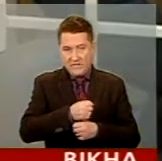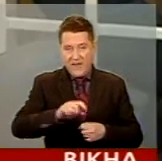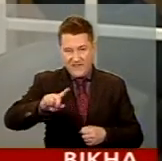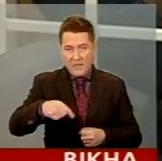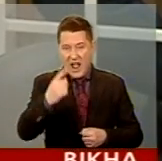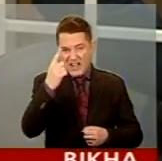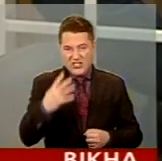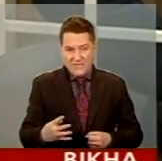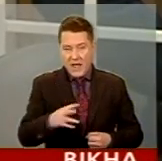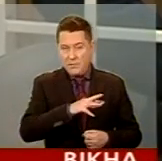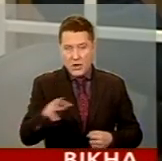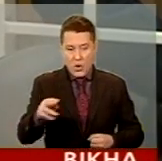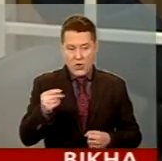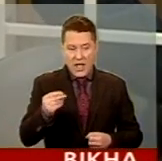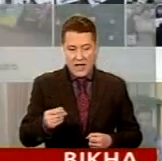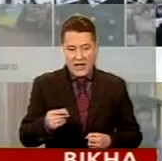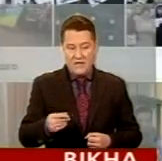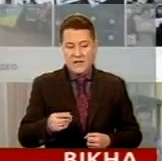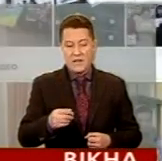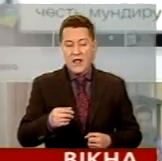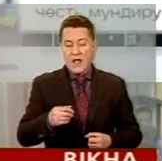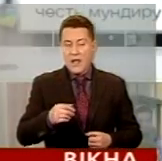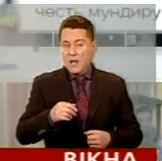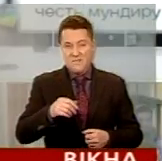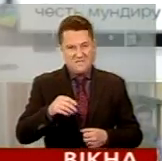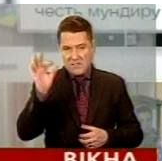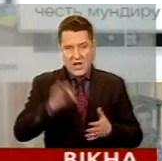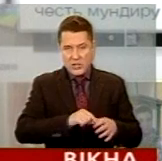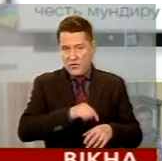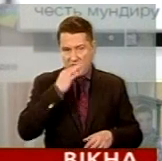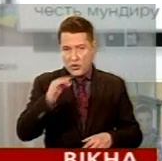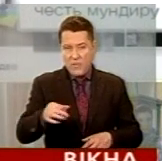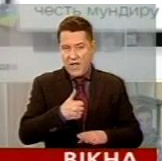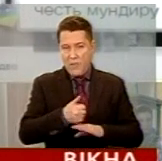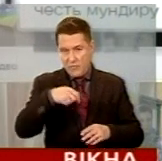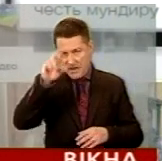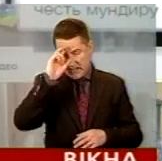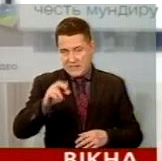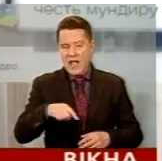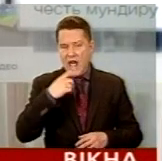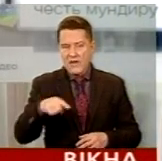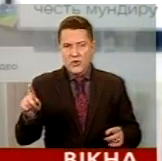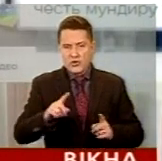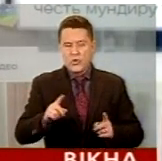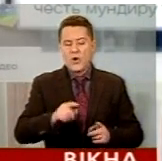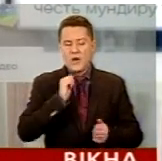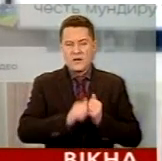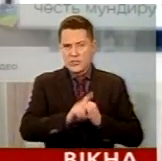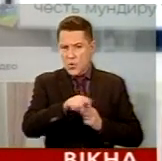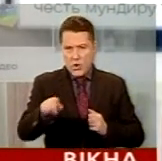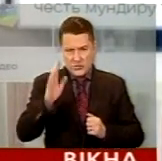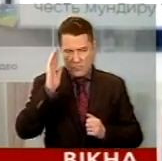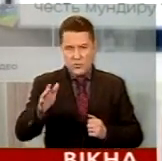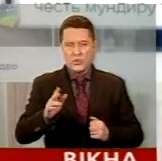гривень. На резонансне затримання відразу відреагував президент. Стверджую, що так буде з кожним, хто прагне збагачення за рахунок